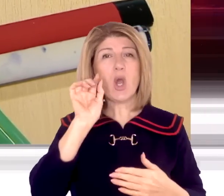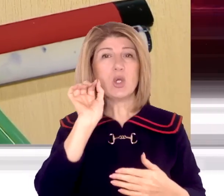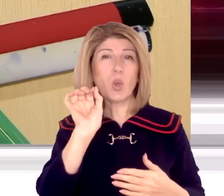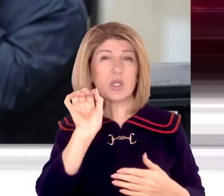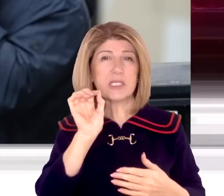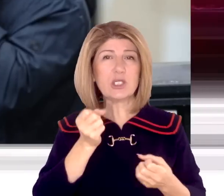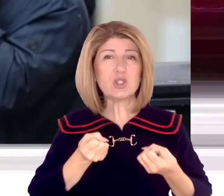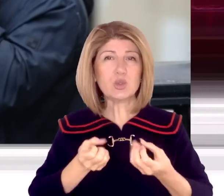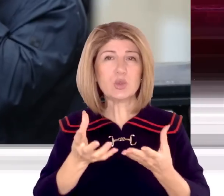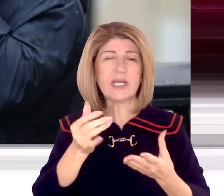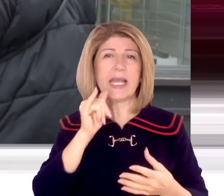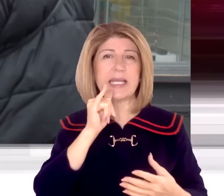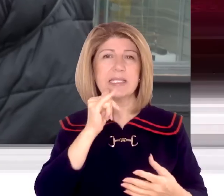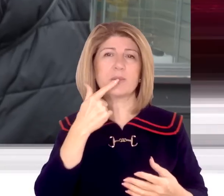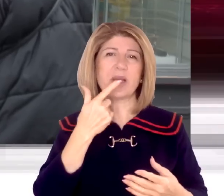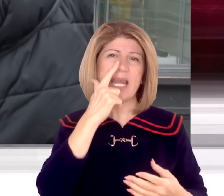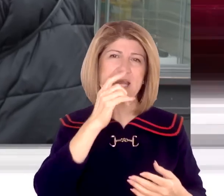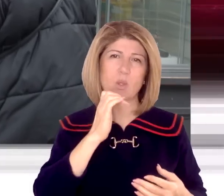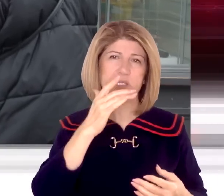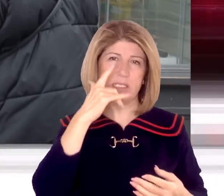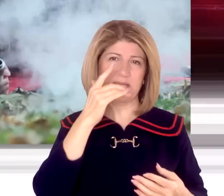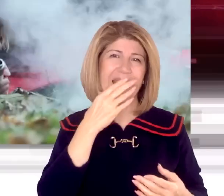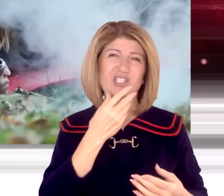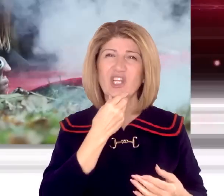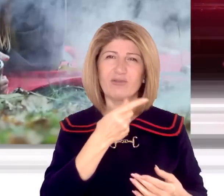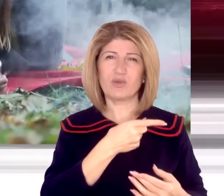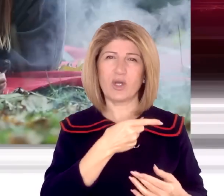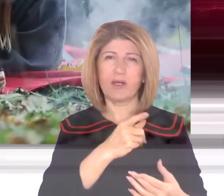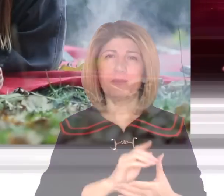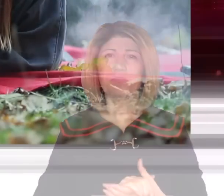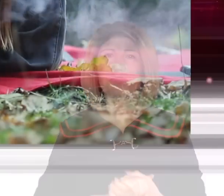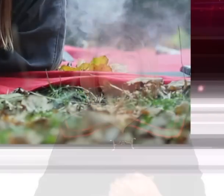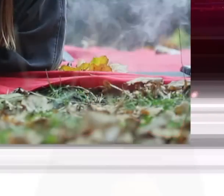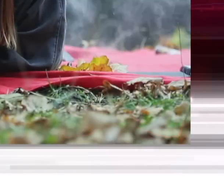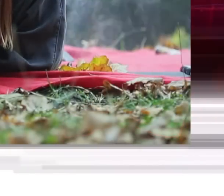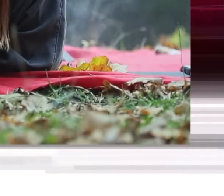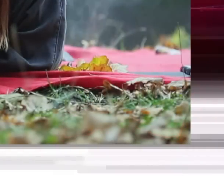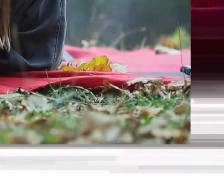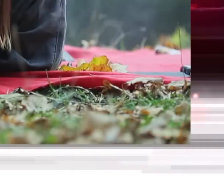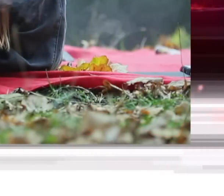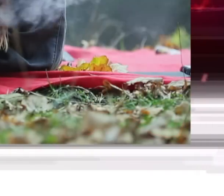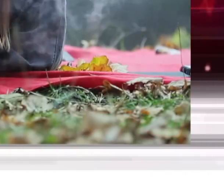اعتیاد سیگاری ها یا نقطه شروع اعتیاد به نیکوتین در نوجوانا.